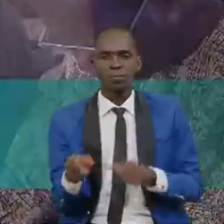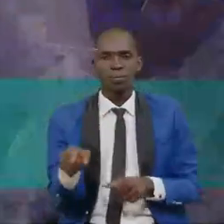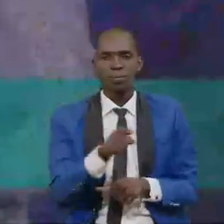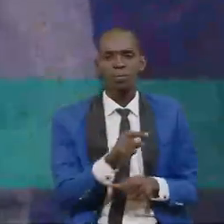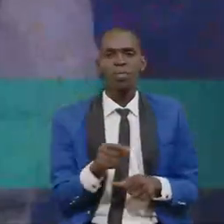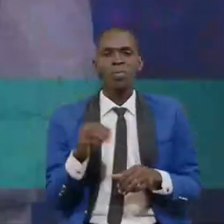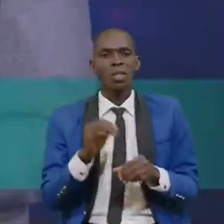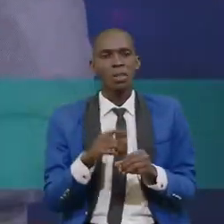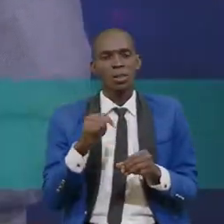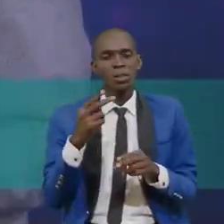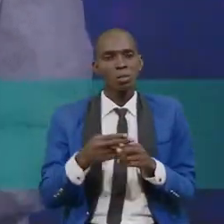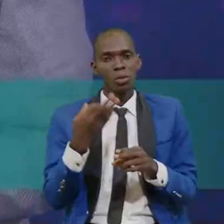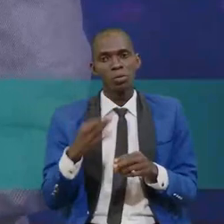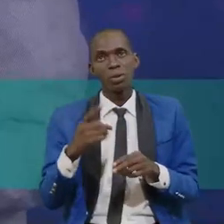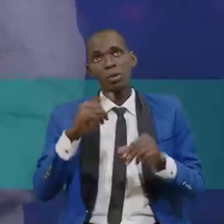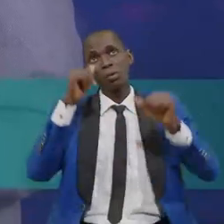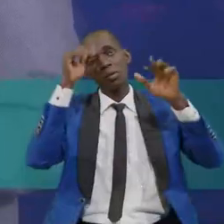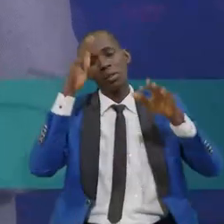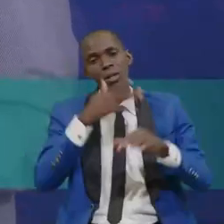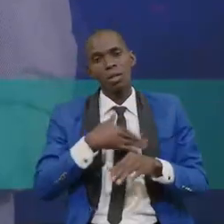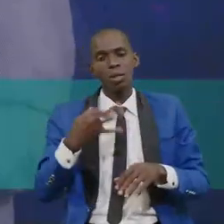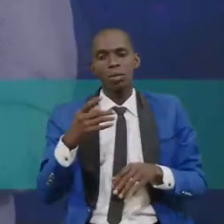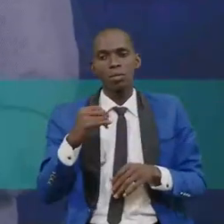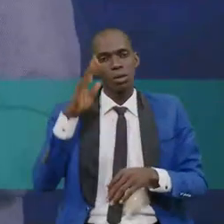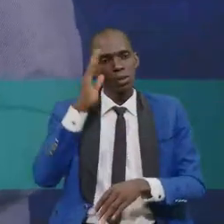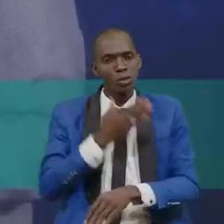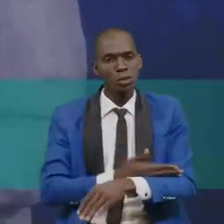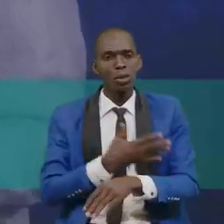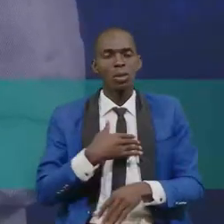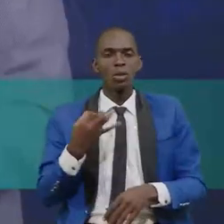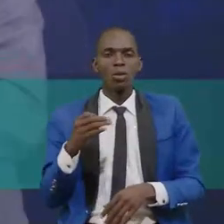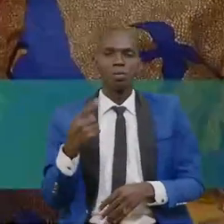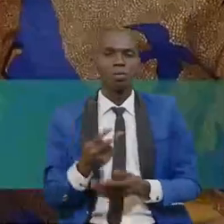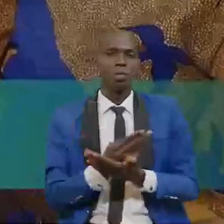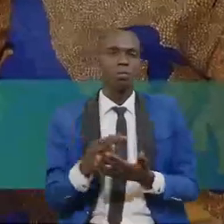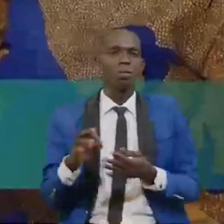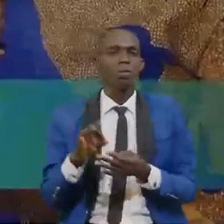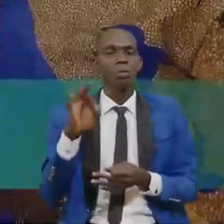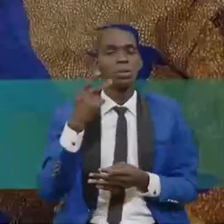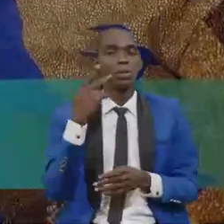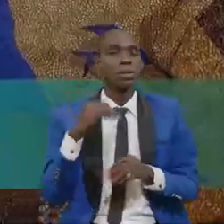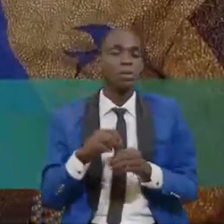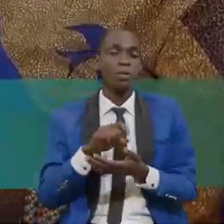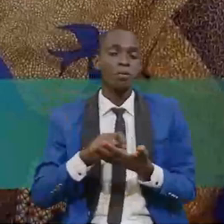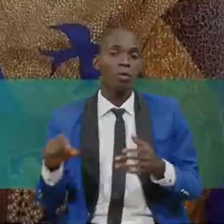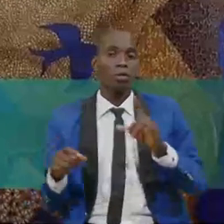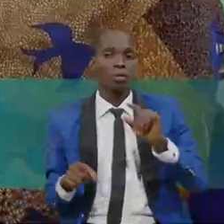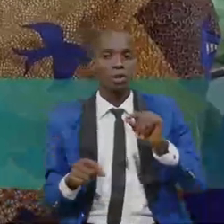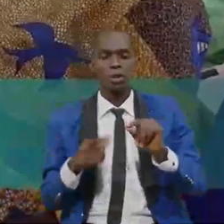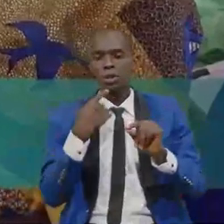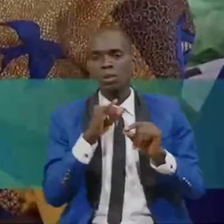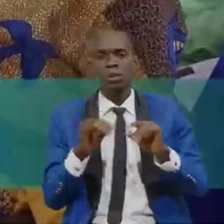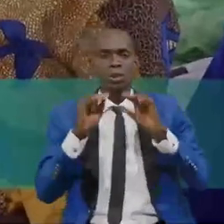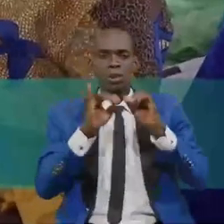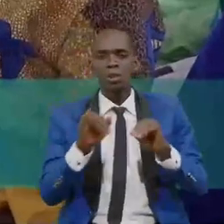au nom du Père, du Fils et du Saint-Esprit. Voyez le verset 20, verset 20, et enseignez-leur